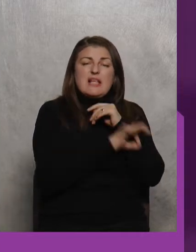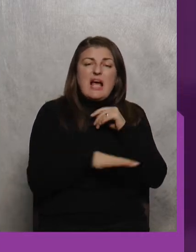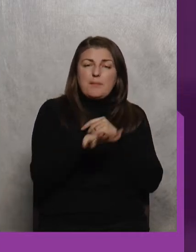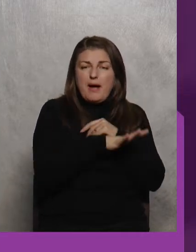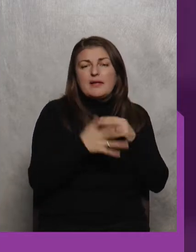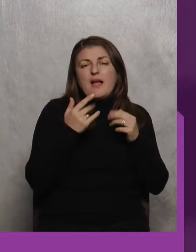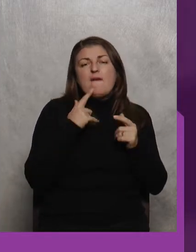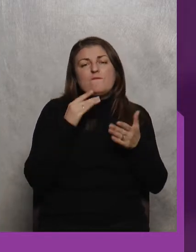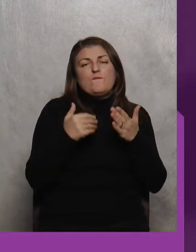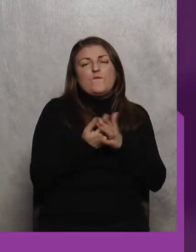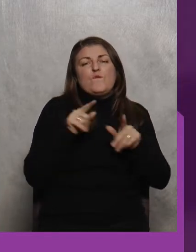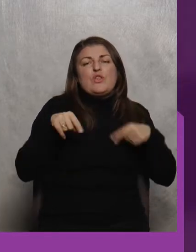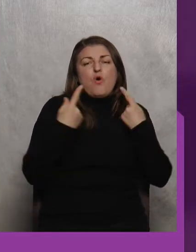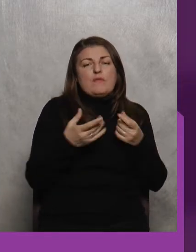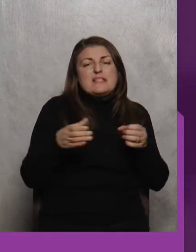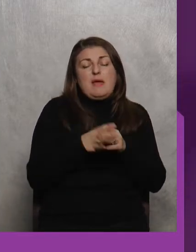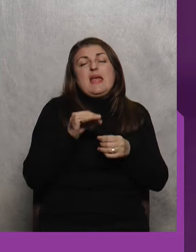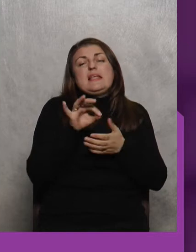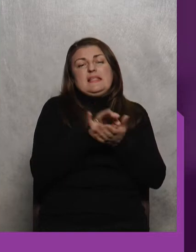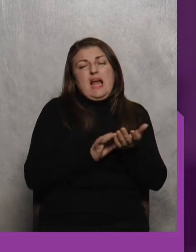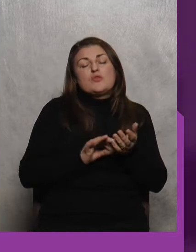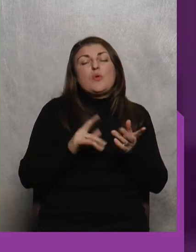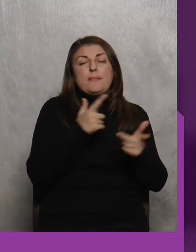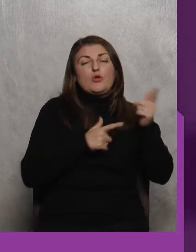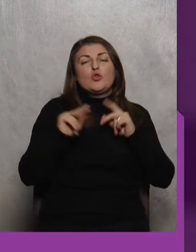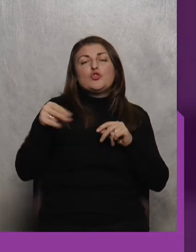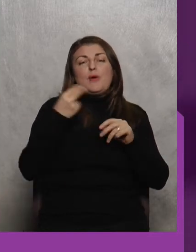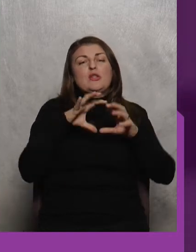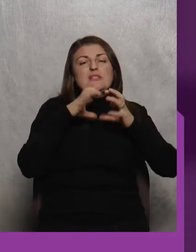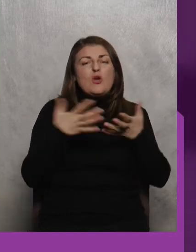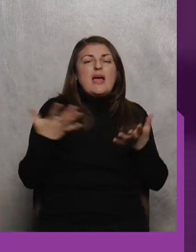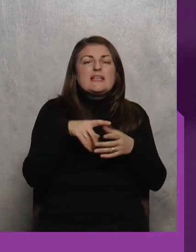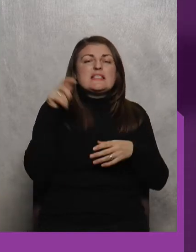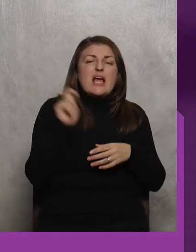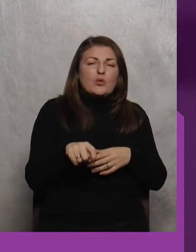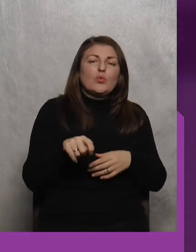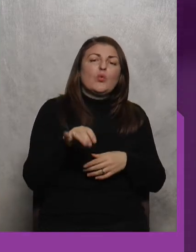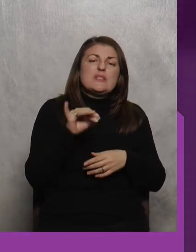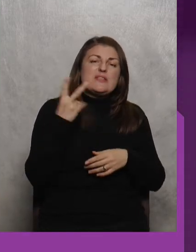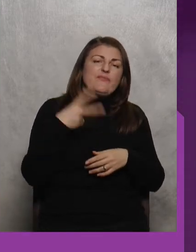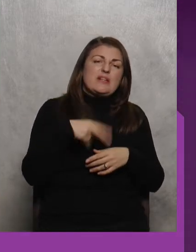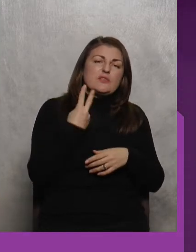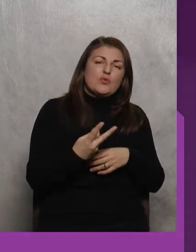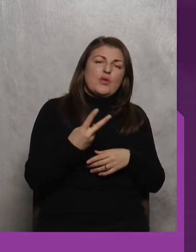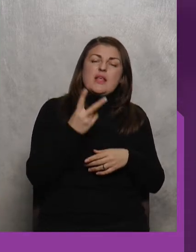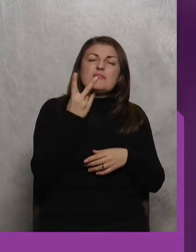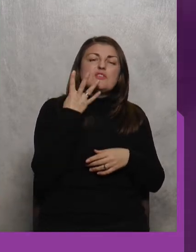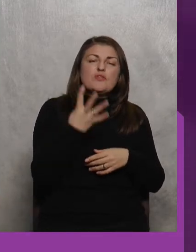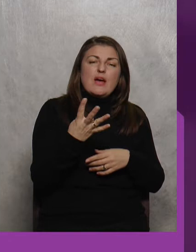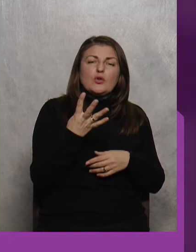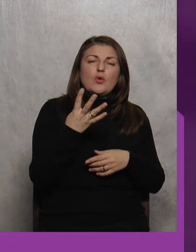Закарпатті відновлений збір і відразу підготовка до чемпіонату світу, який стартує з